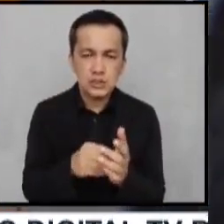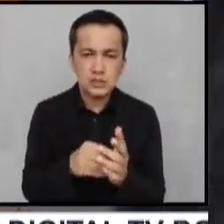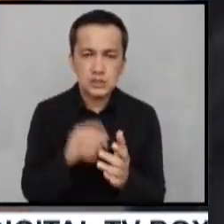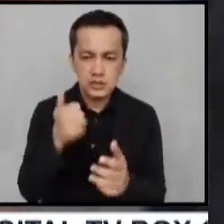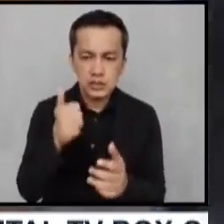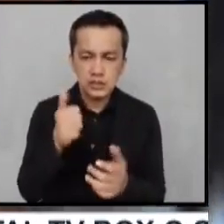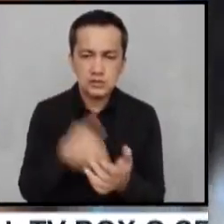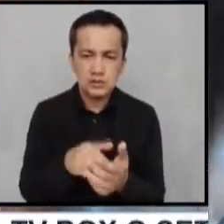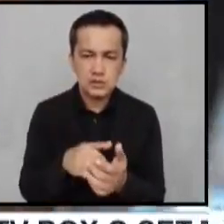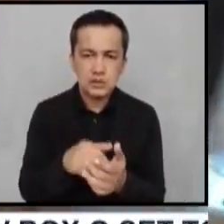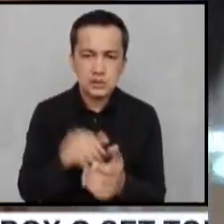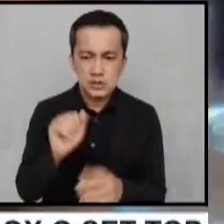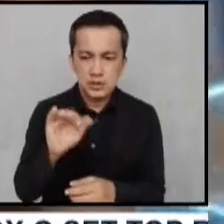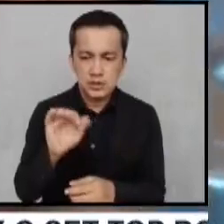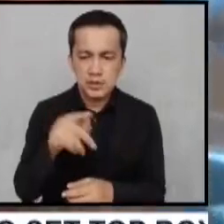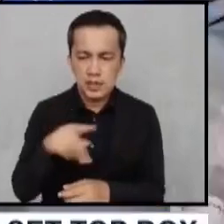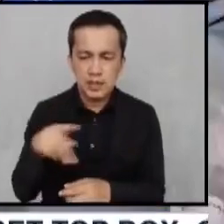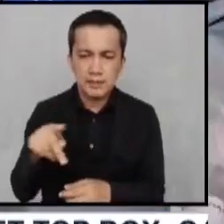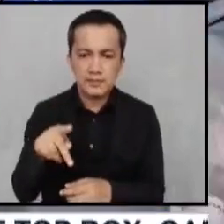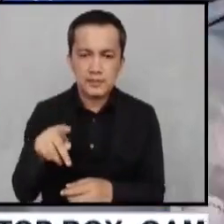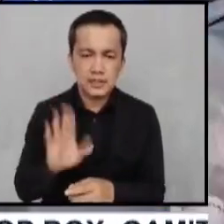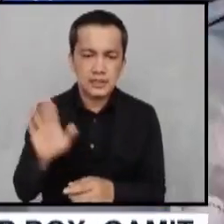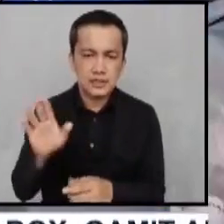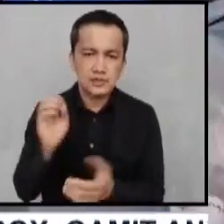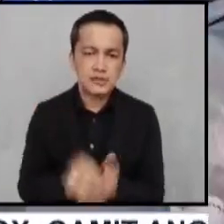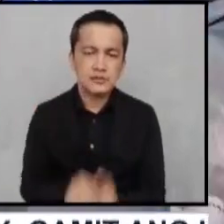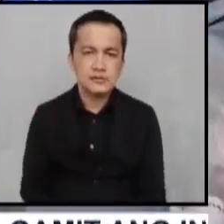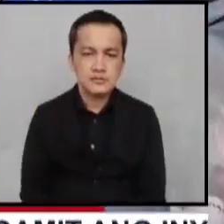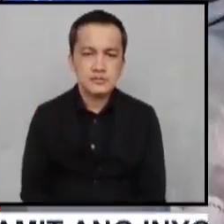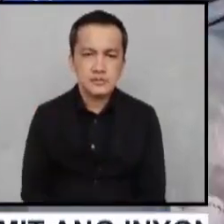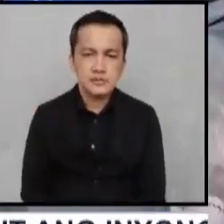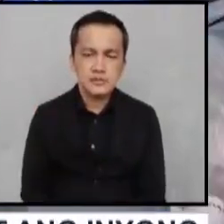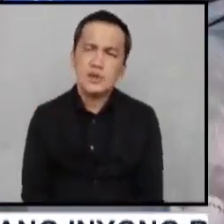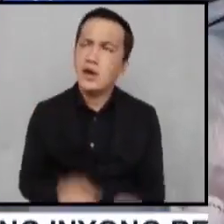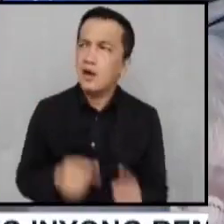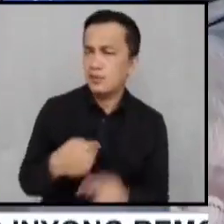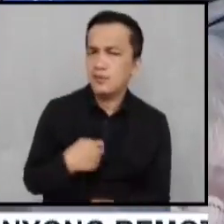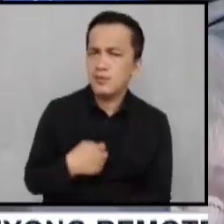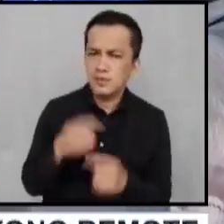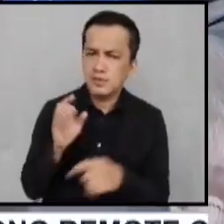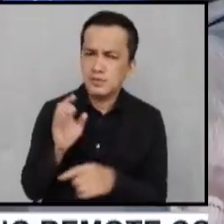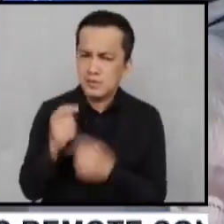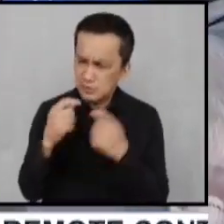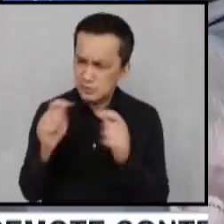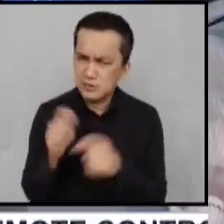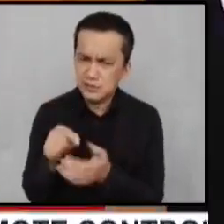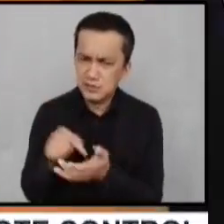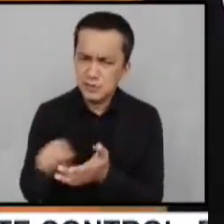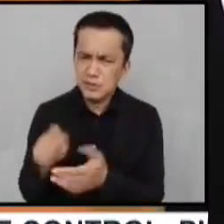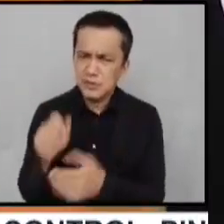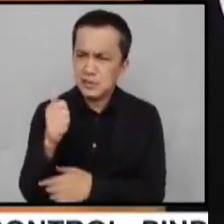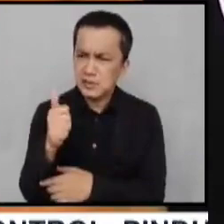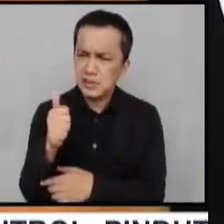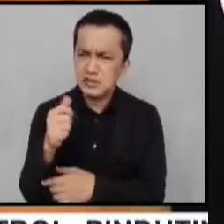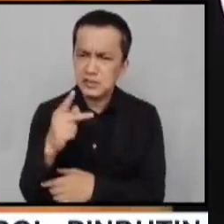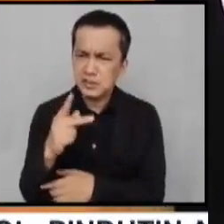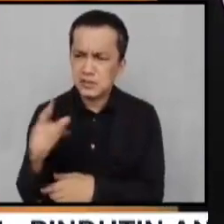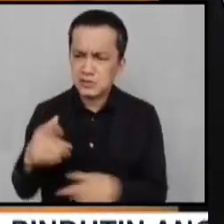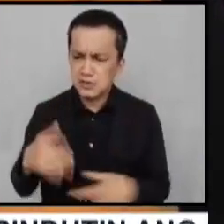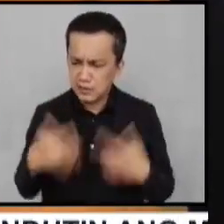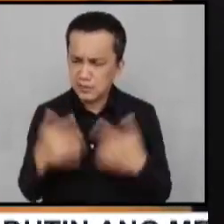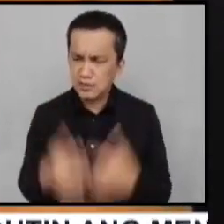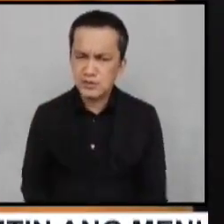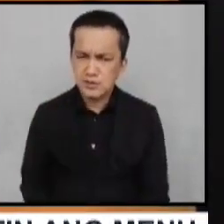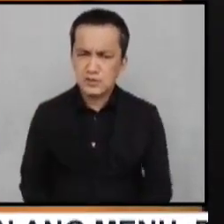15 applications na kanyang inutangan. Pinipilit po talaga nalang ako makapagbayad, sabi 10K lang daw po yung buhay ko. Sila po